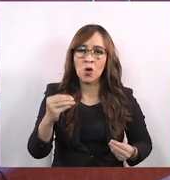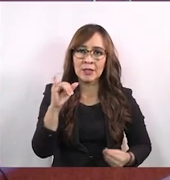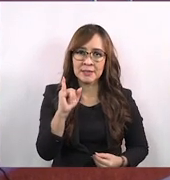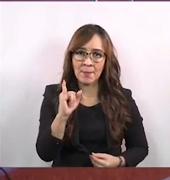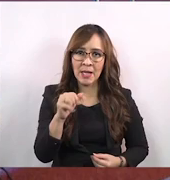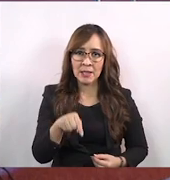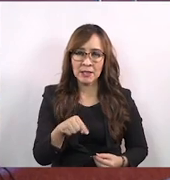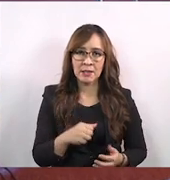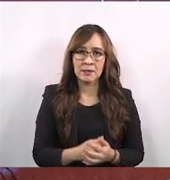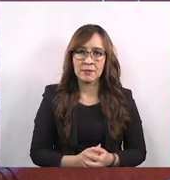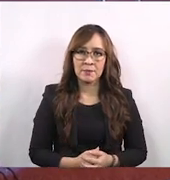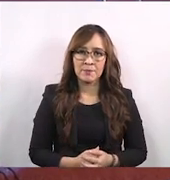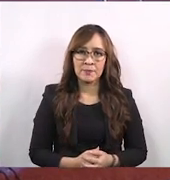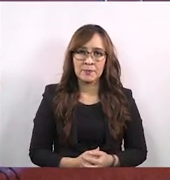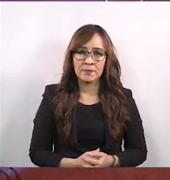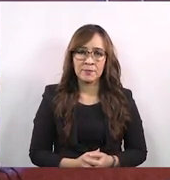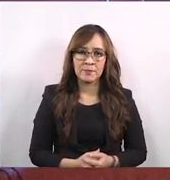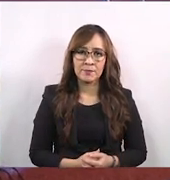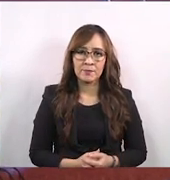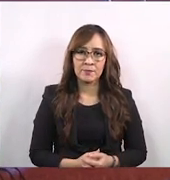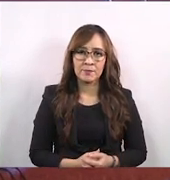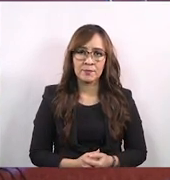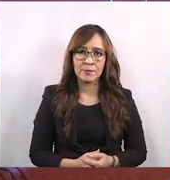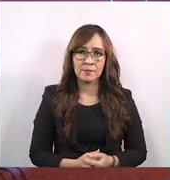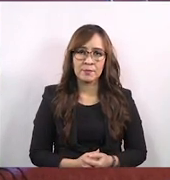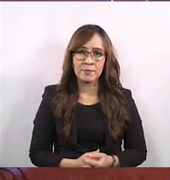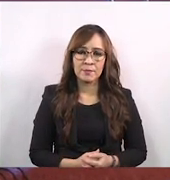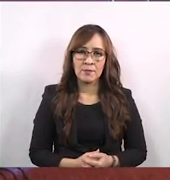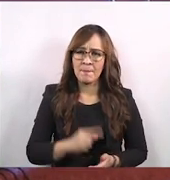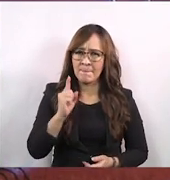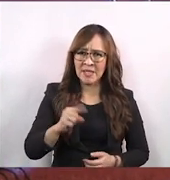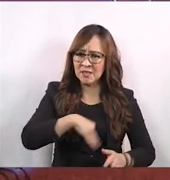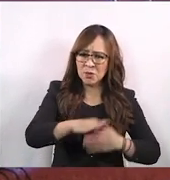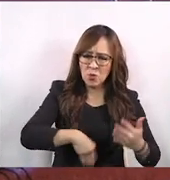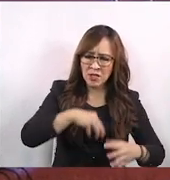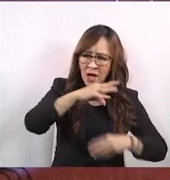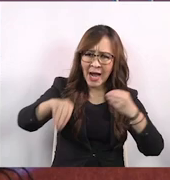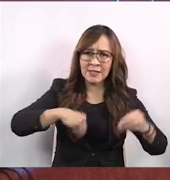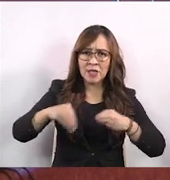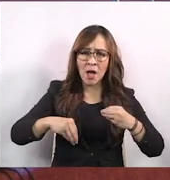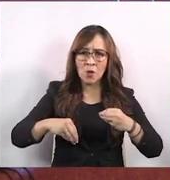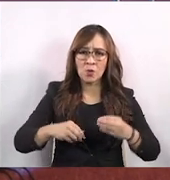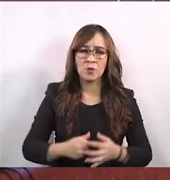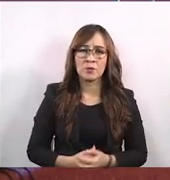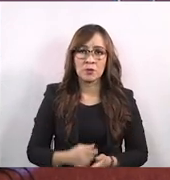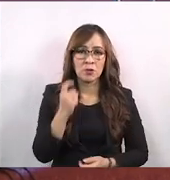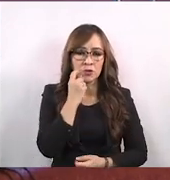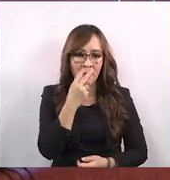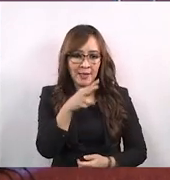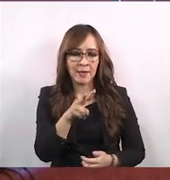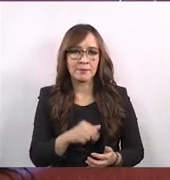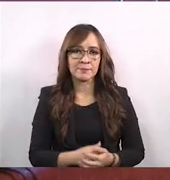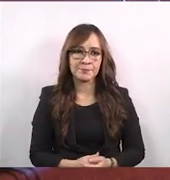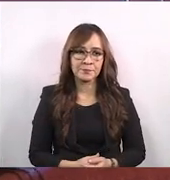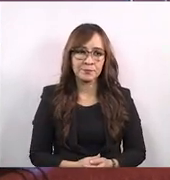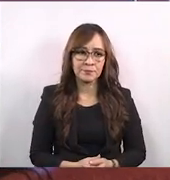ini akan mendatangkan sesuatu yang sangat kacau kalau dia Putar Balikkan segala keadaan Coba lihat coba